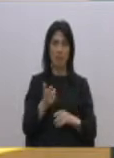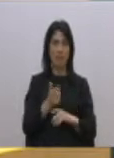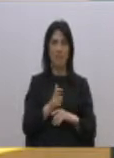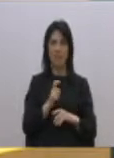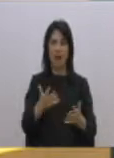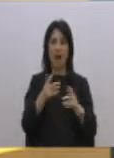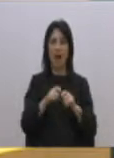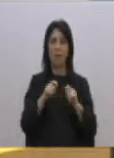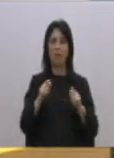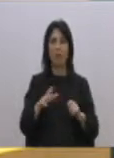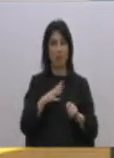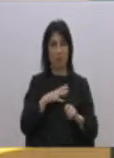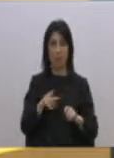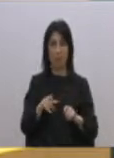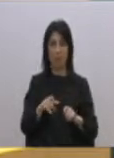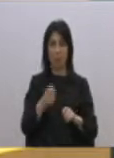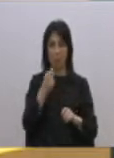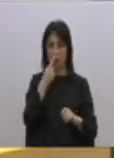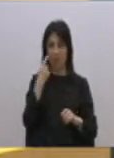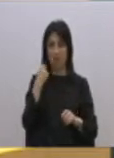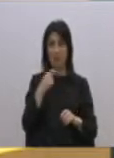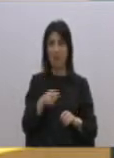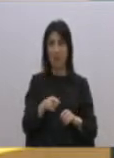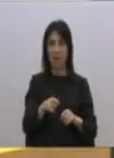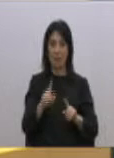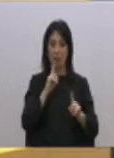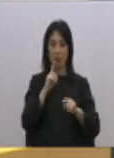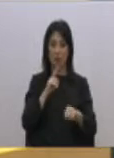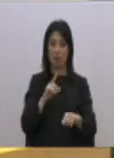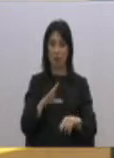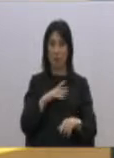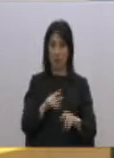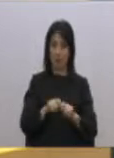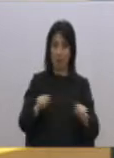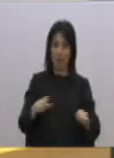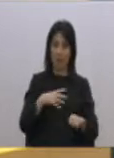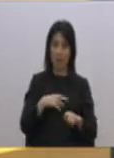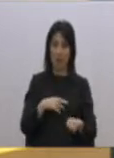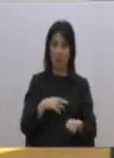ძალიან გამჭვირვალე წესი, რომელიც ცოტა ხნის წინ ამ სხდომათა დარბაზში ვიხილეთ.